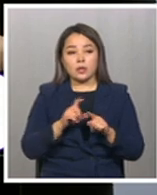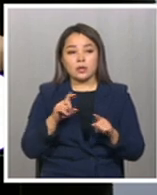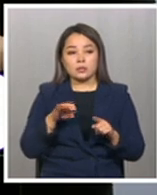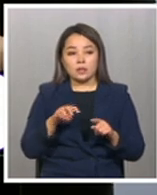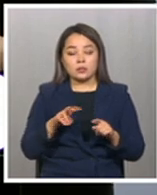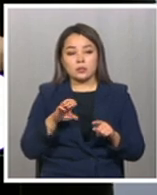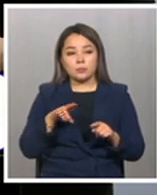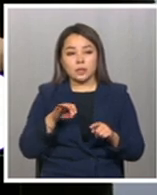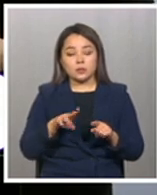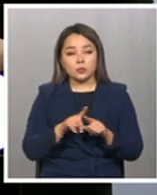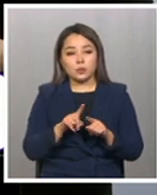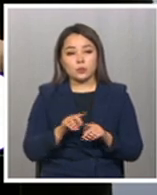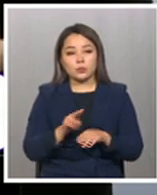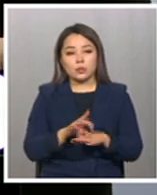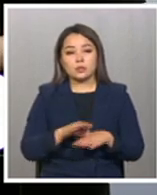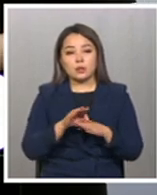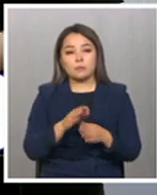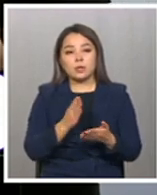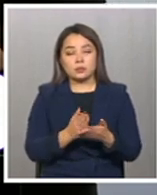спирті түзіледі.